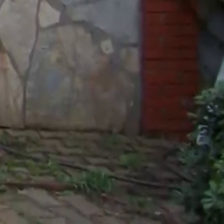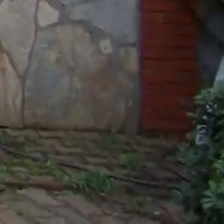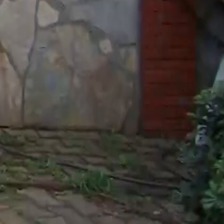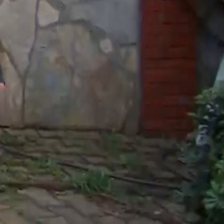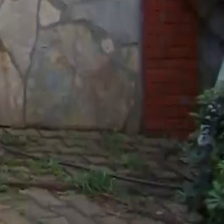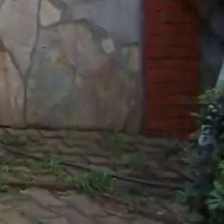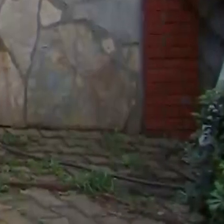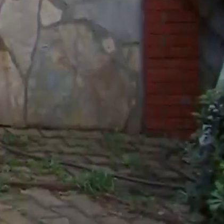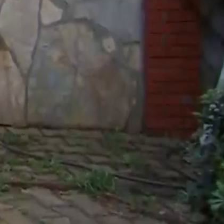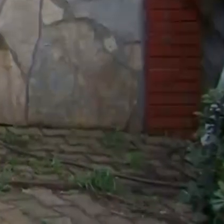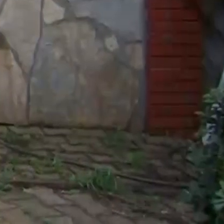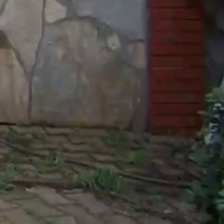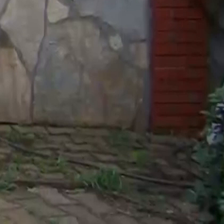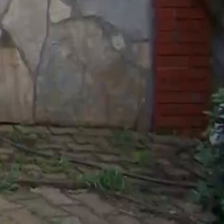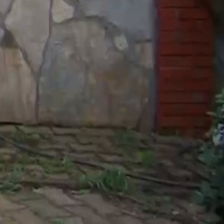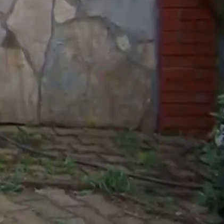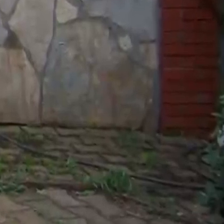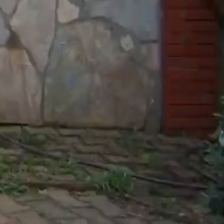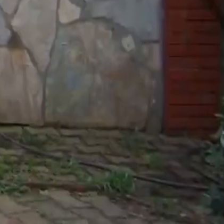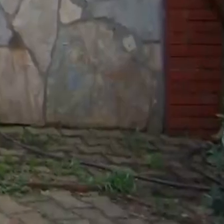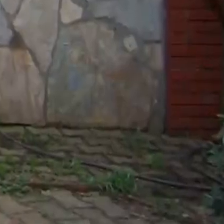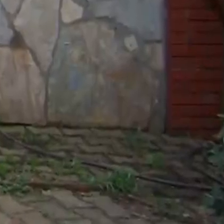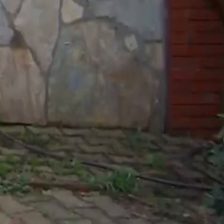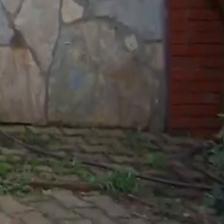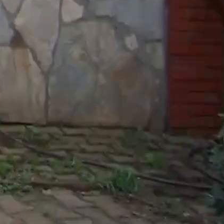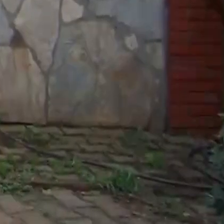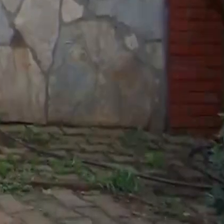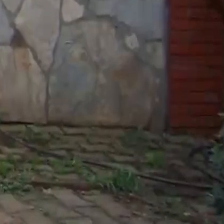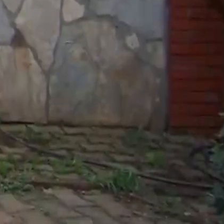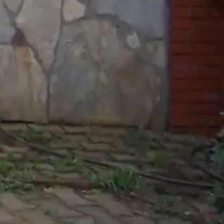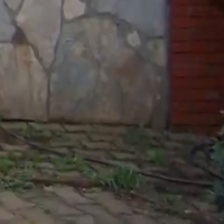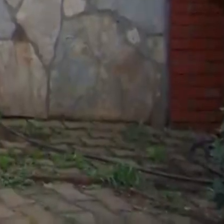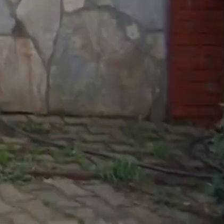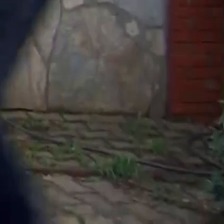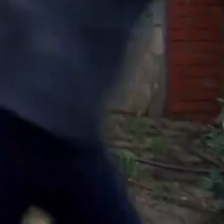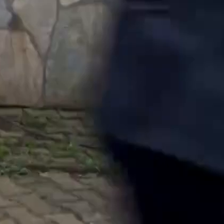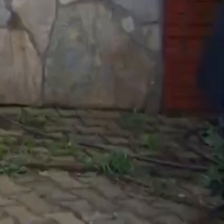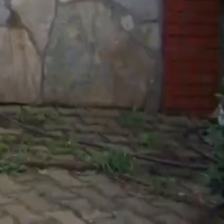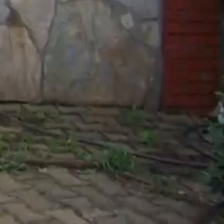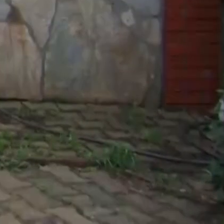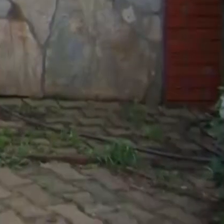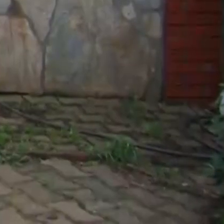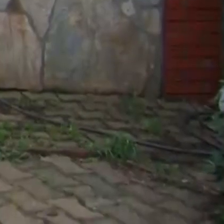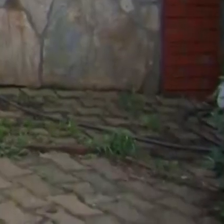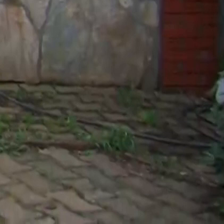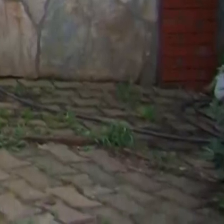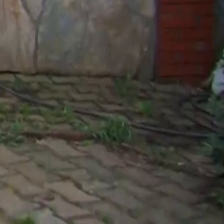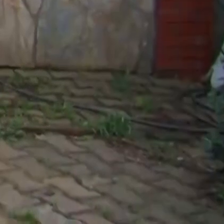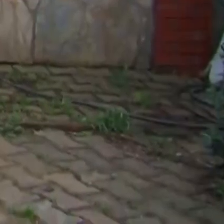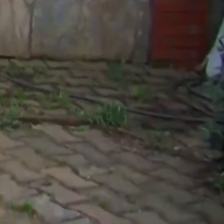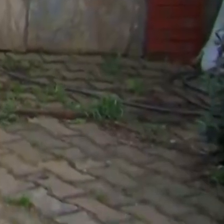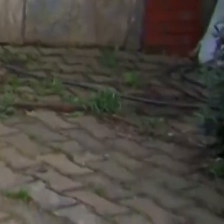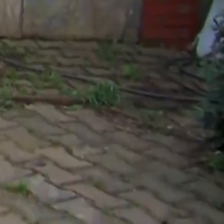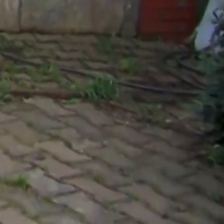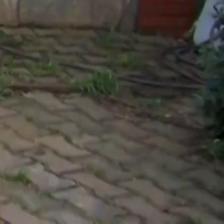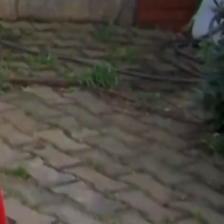gidiyordu ki dönüp etrafa bakındı önce. Sonra bileti alıp cebine attı. Keyifsizce villaya doğru yürüyor. Derme çatma